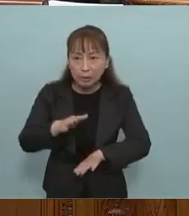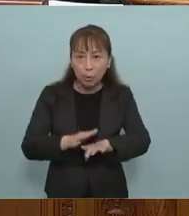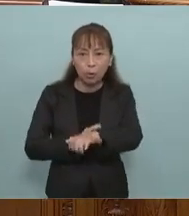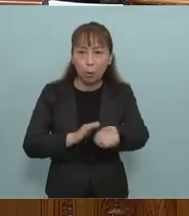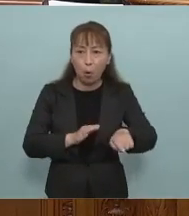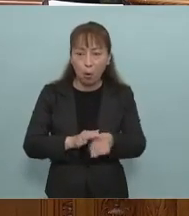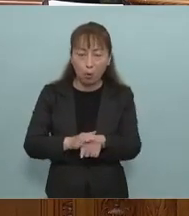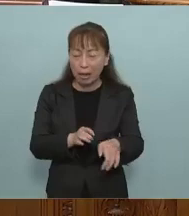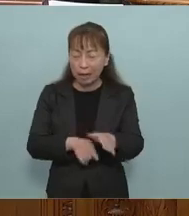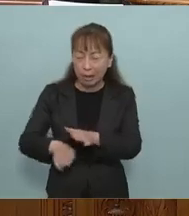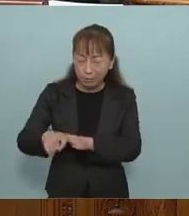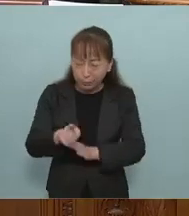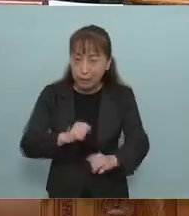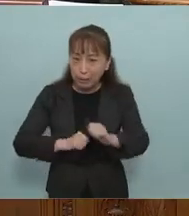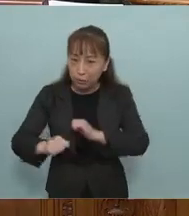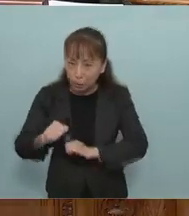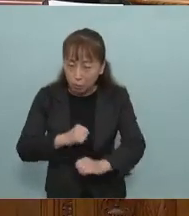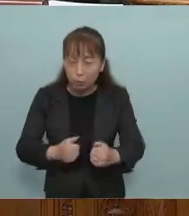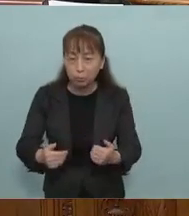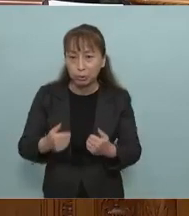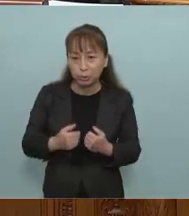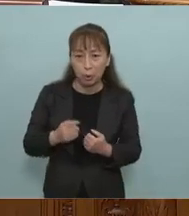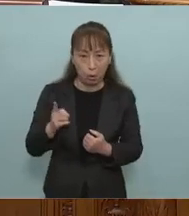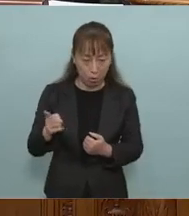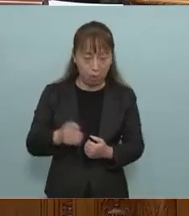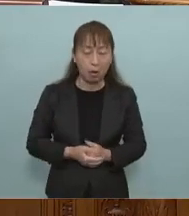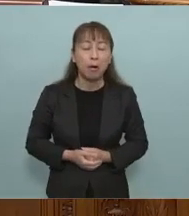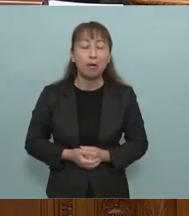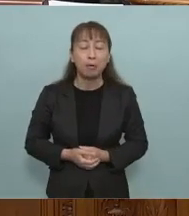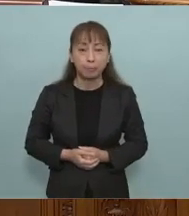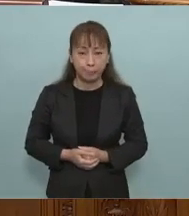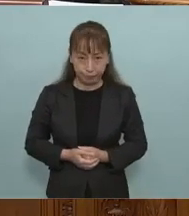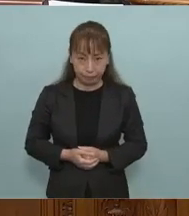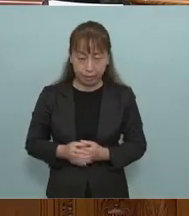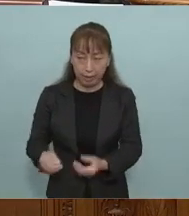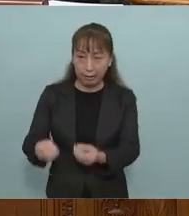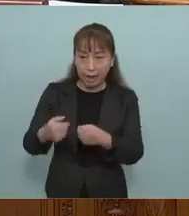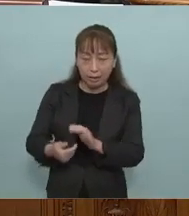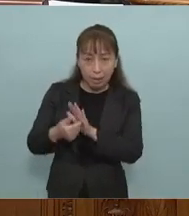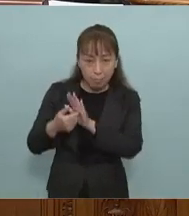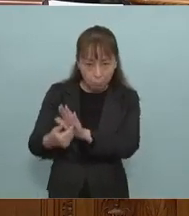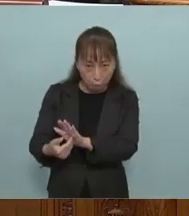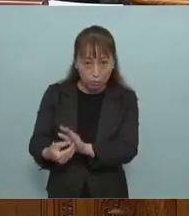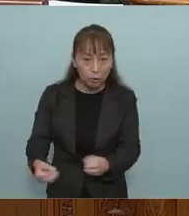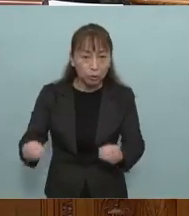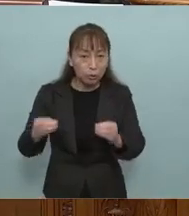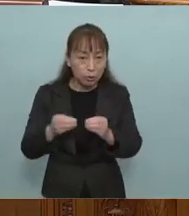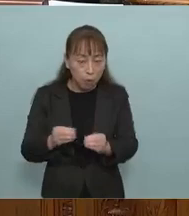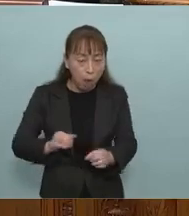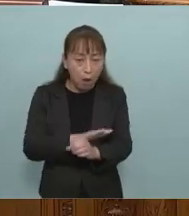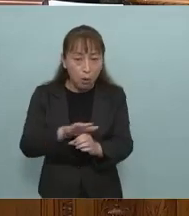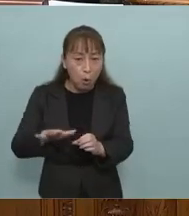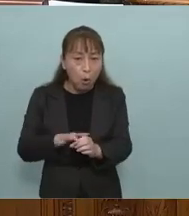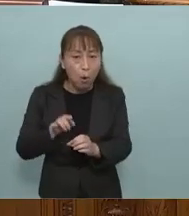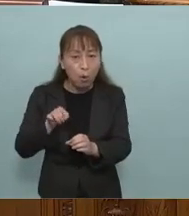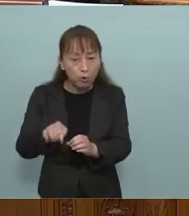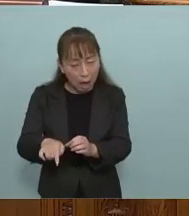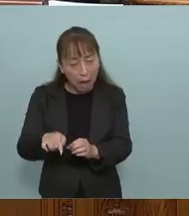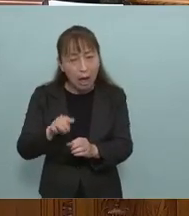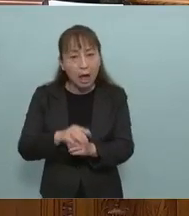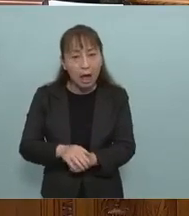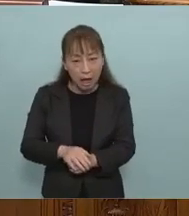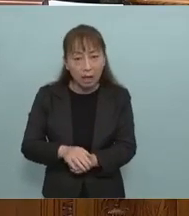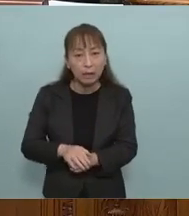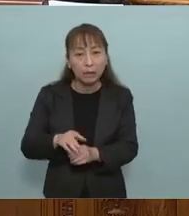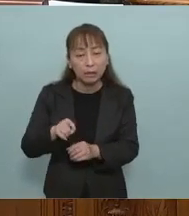優先に取り組む必要があります。また、感染防止対策とともに、コロナ禍からの力強い経